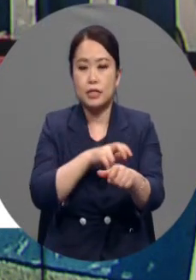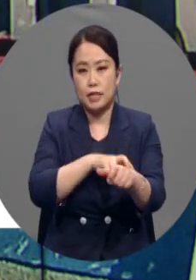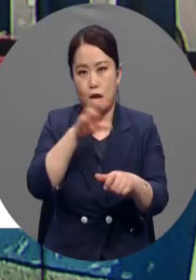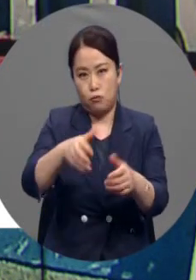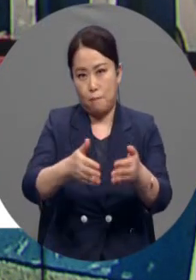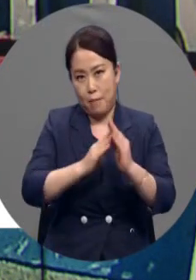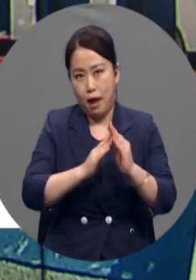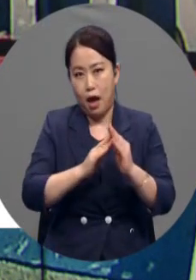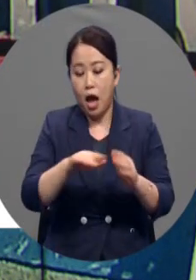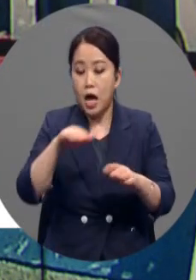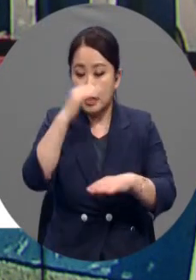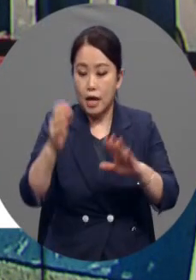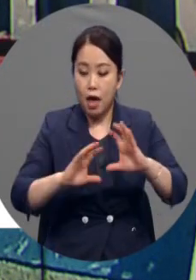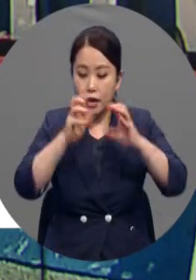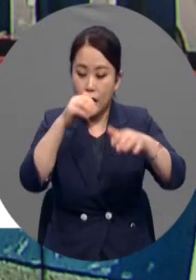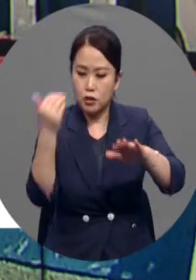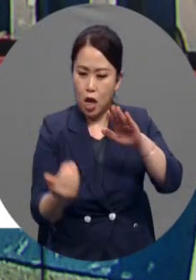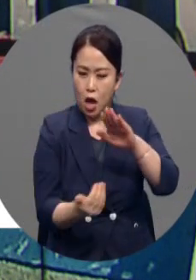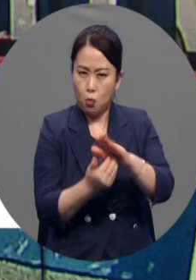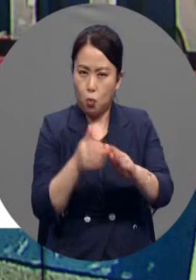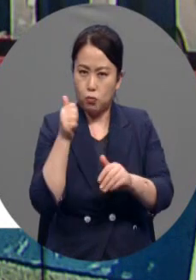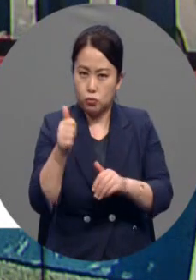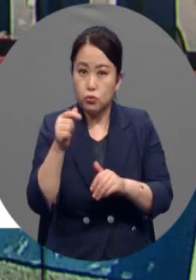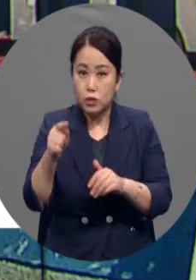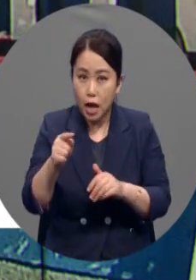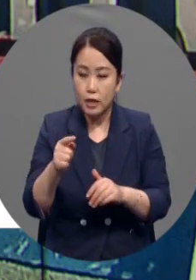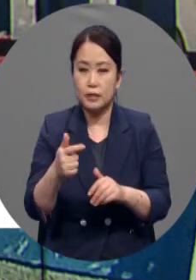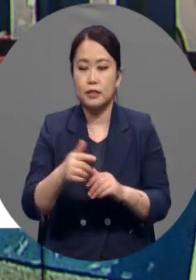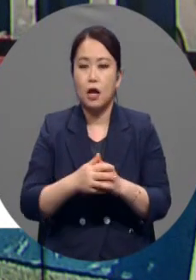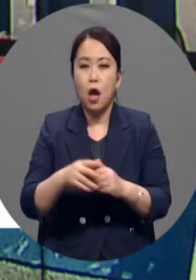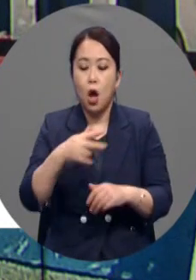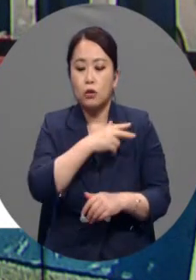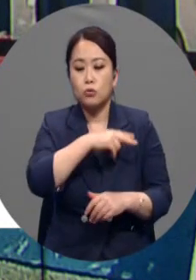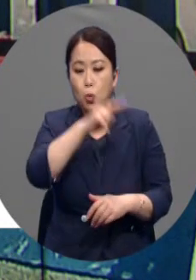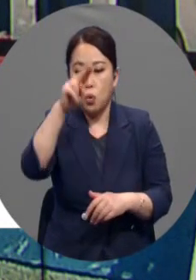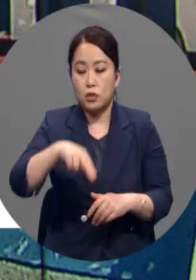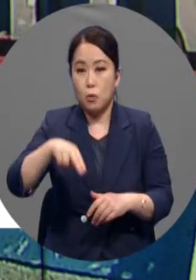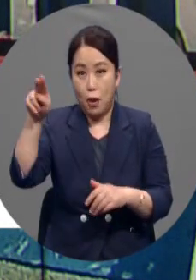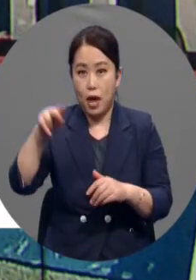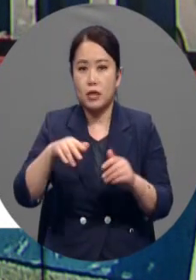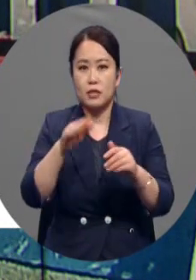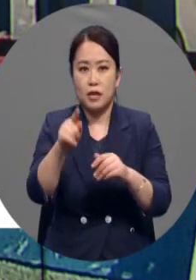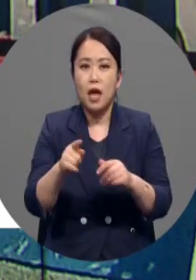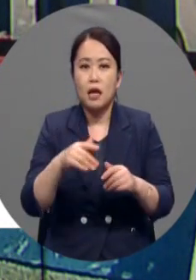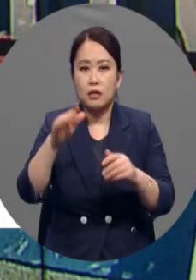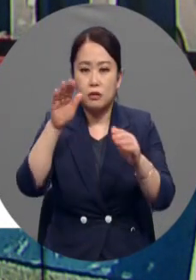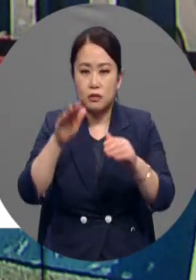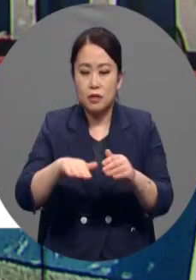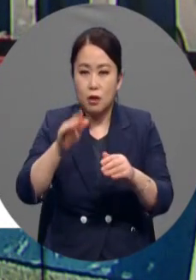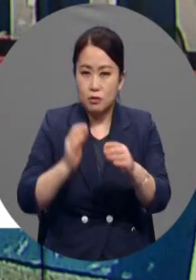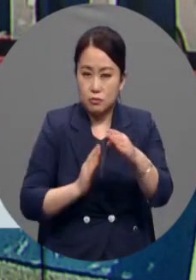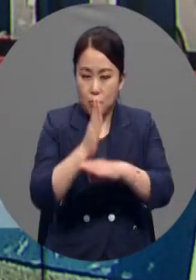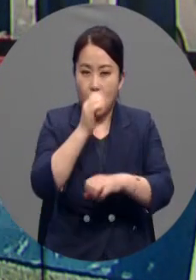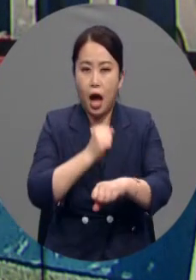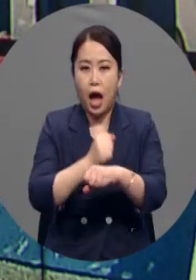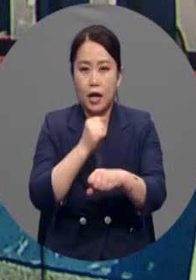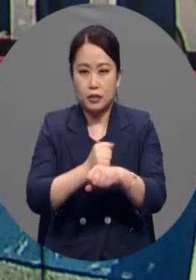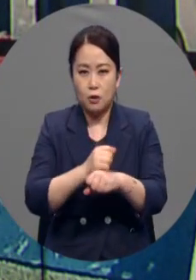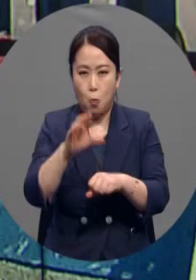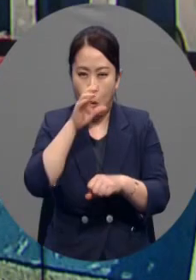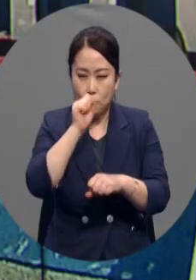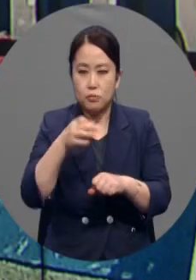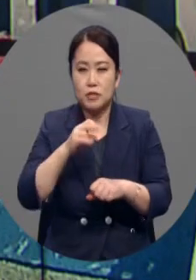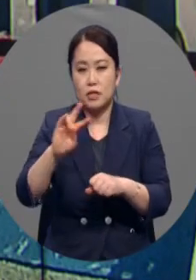노르웨이산 을 능가하는 고품질 연어를 대량 생산할 수 있는 기반이 조성되는 겁니다 박준우 기자의